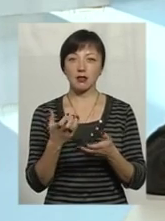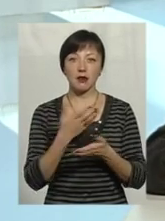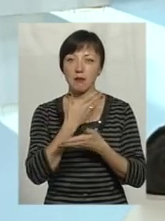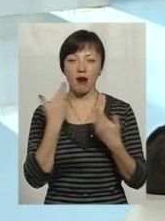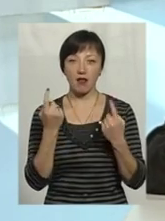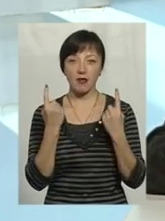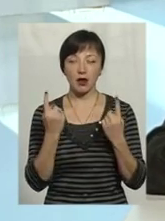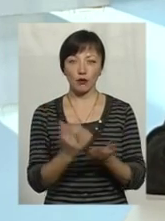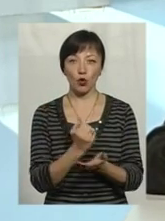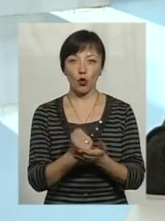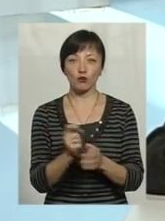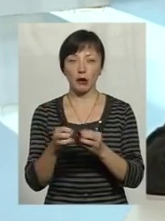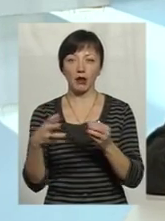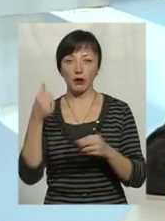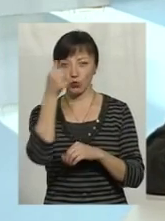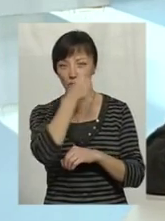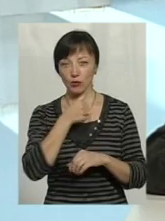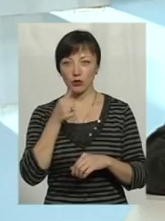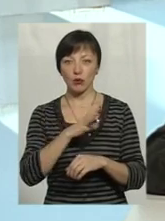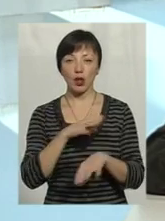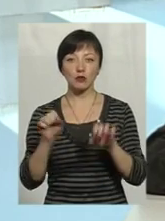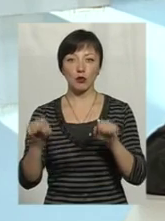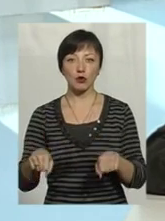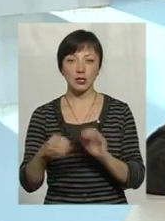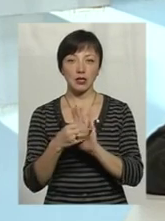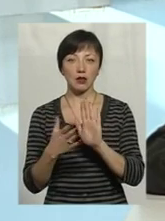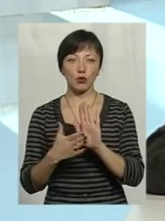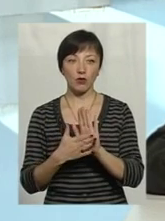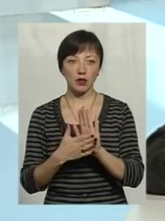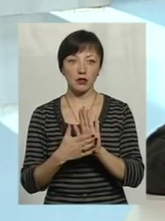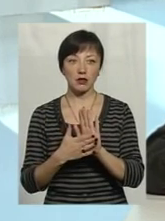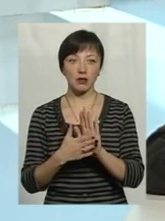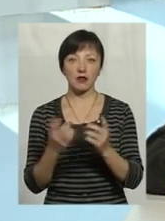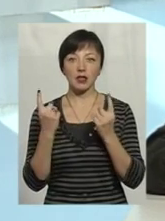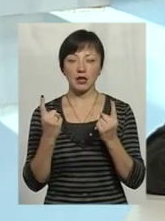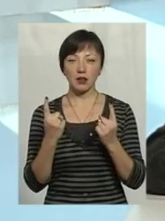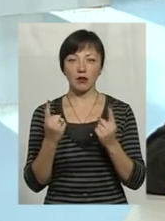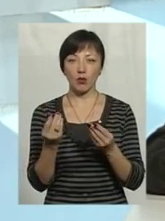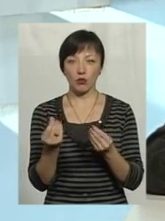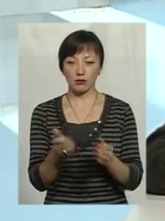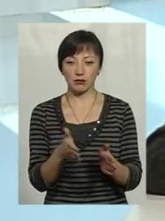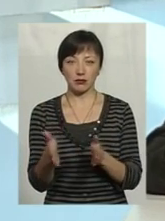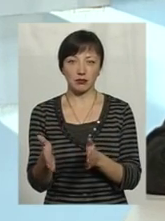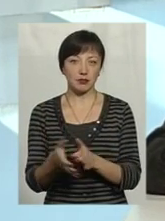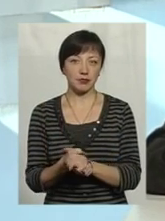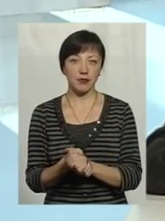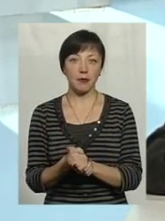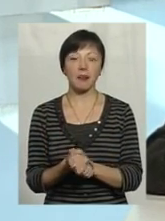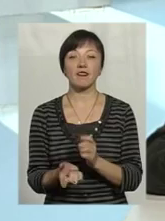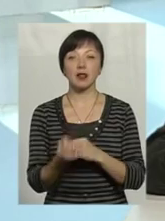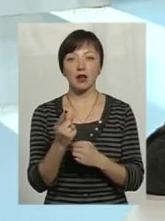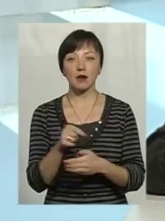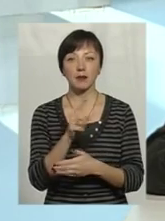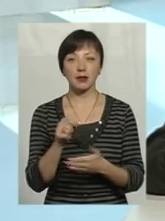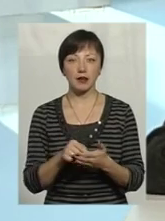великі доходи, що в 2015 була спроможність задекларувати такі великі статки в готівкових коштах. Тому вже виникає